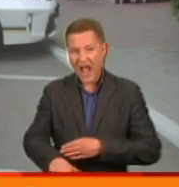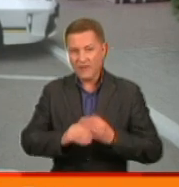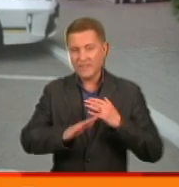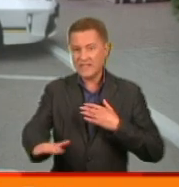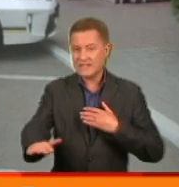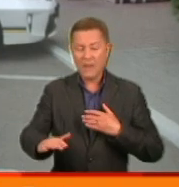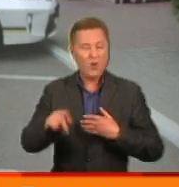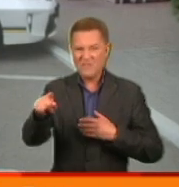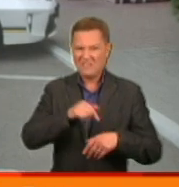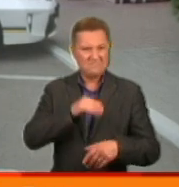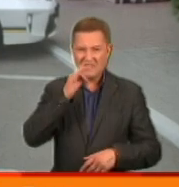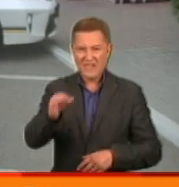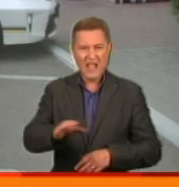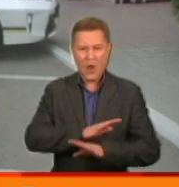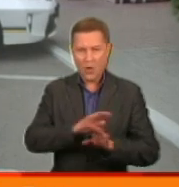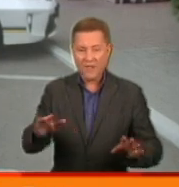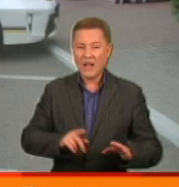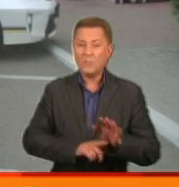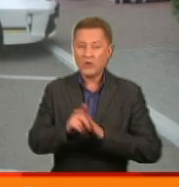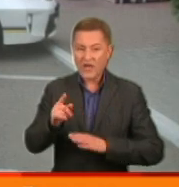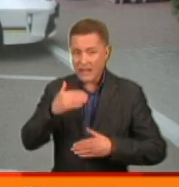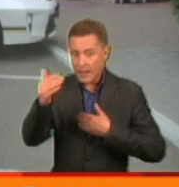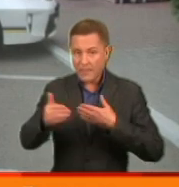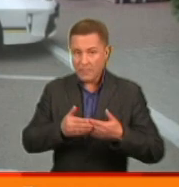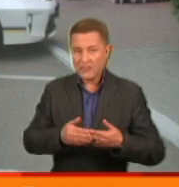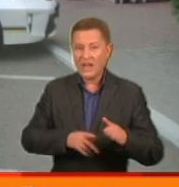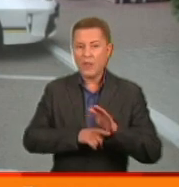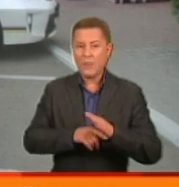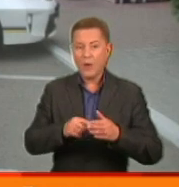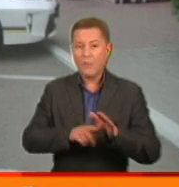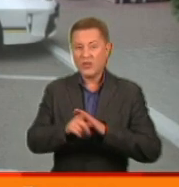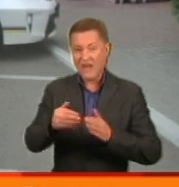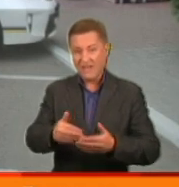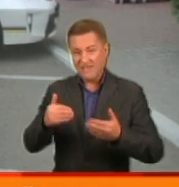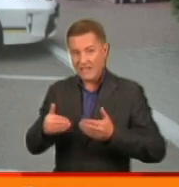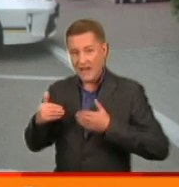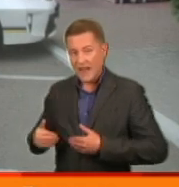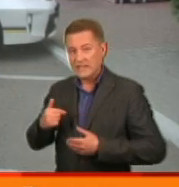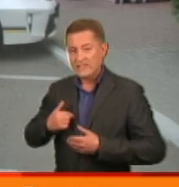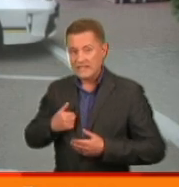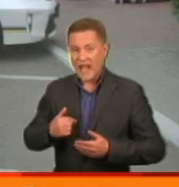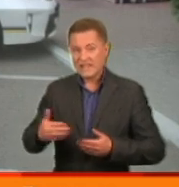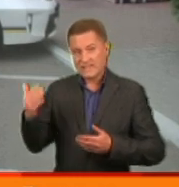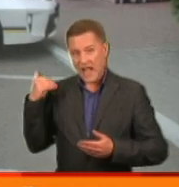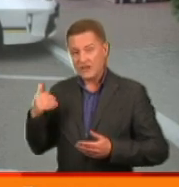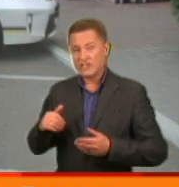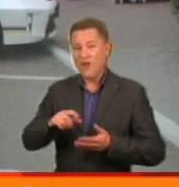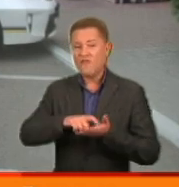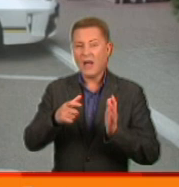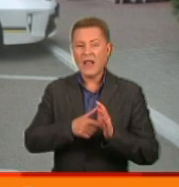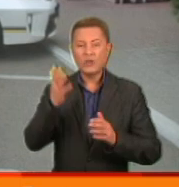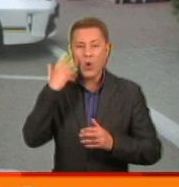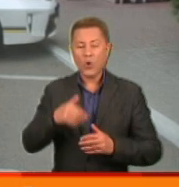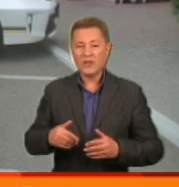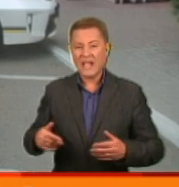рук, але він не реагував. Ми почали наближатися, він почав віддалятися від нас далі в палату по коридору. Коли ми вже